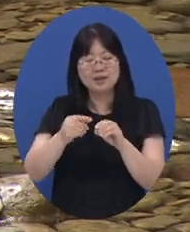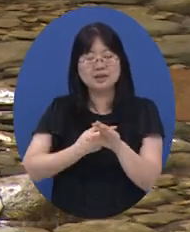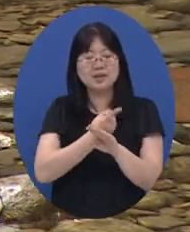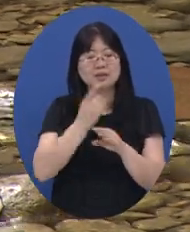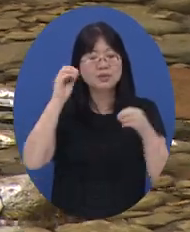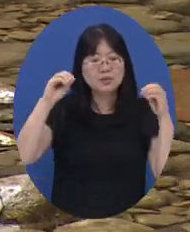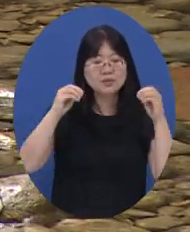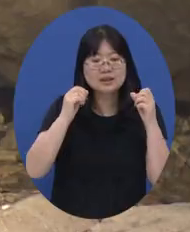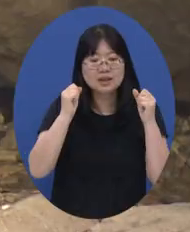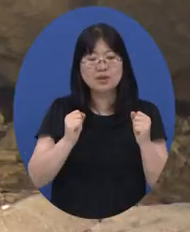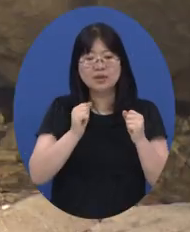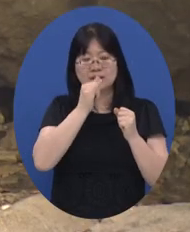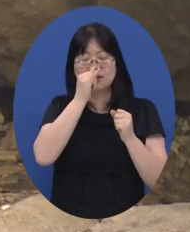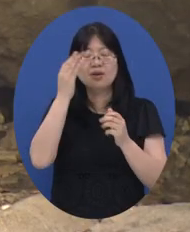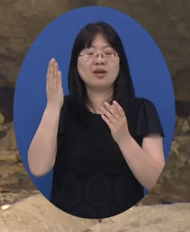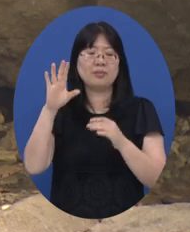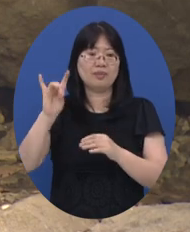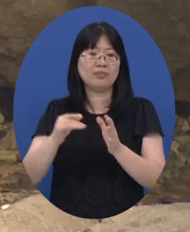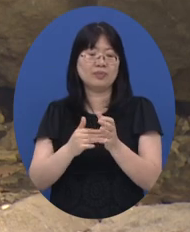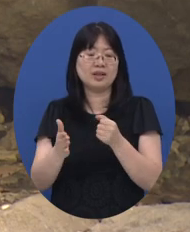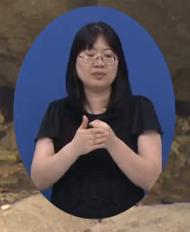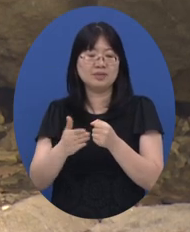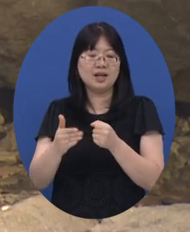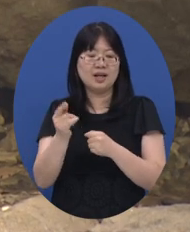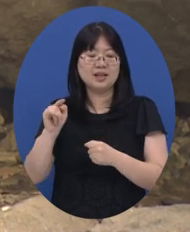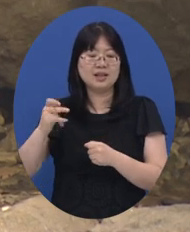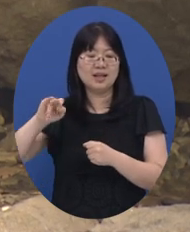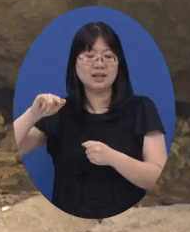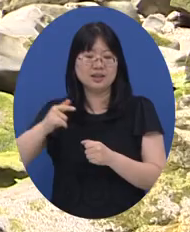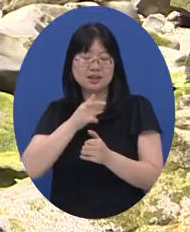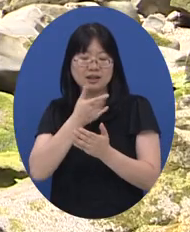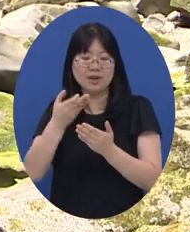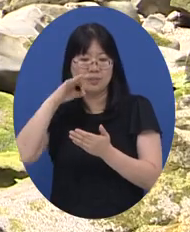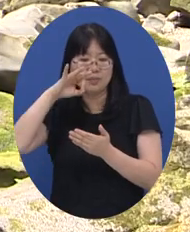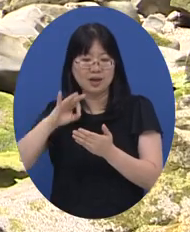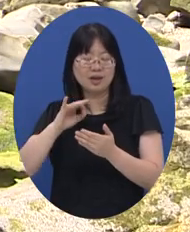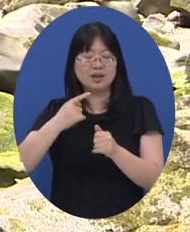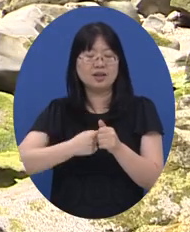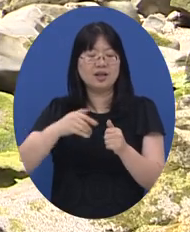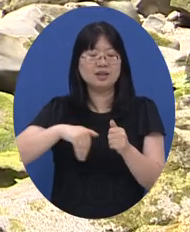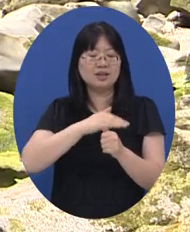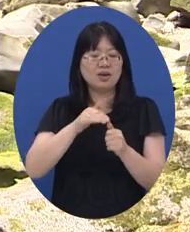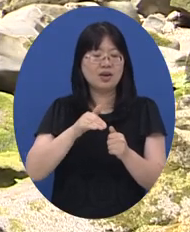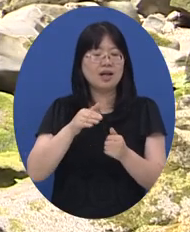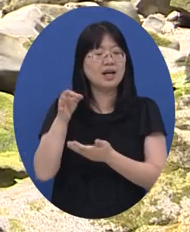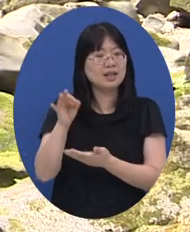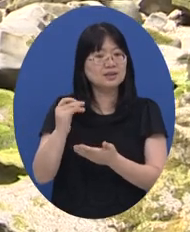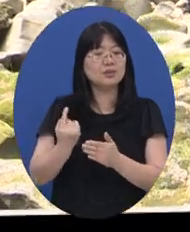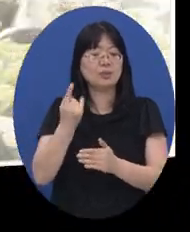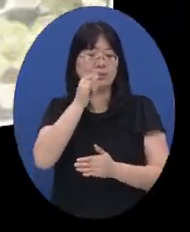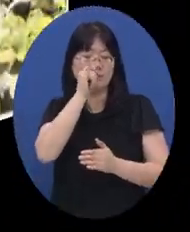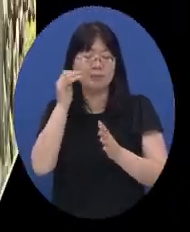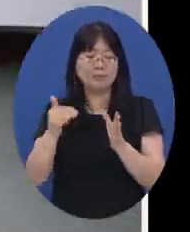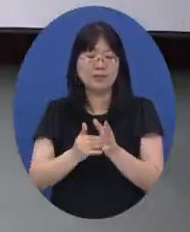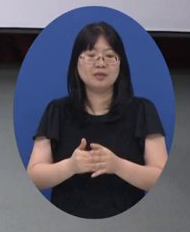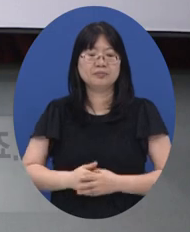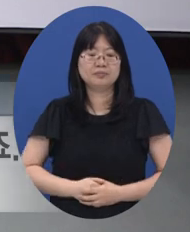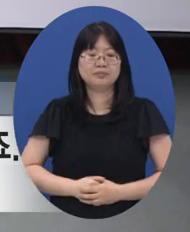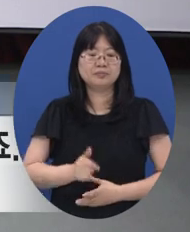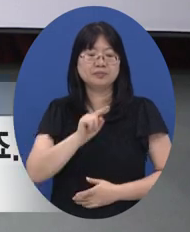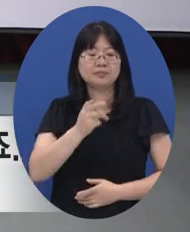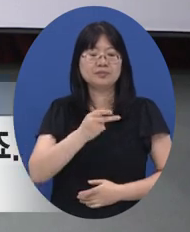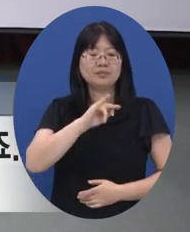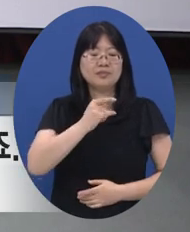서식하기에 안성맞춤. 이처럼 한탄강 지질공원은 생태적, 지질학적 가치가 높습니다.